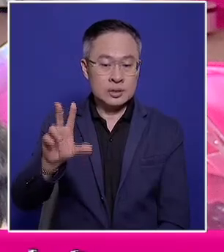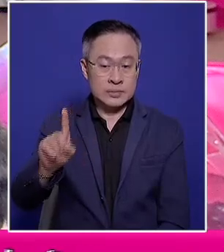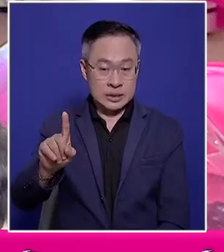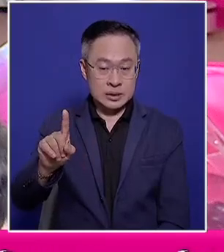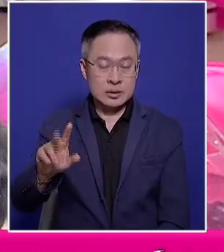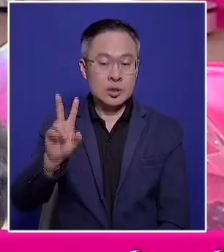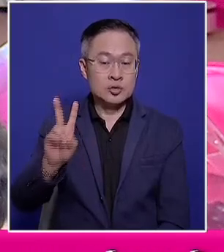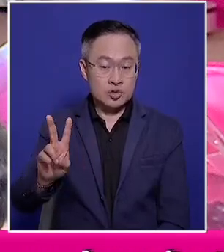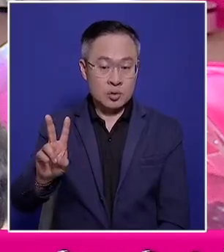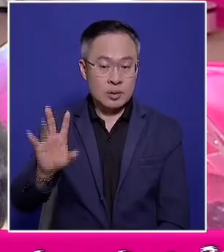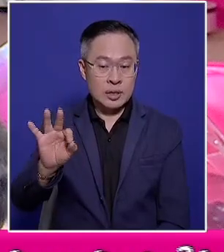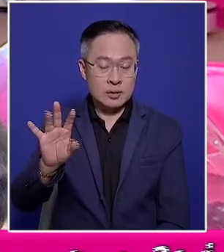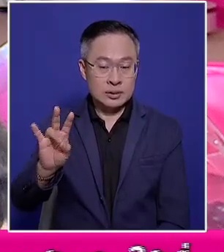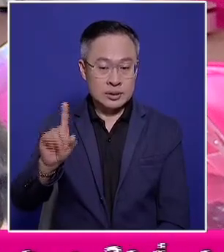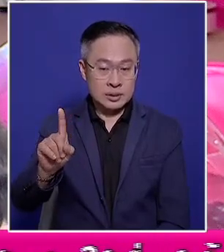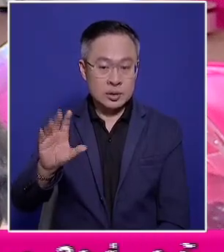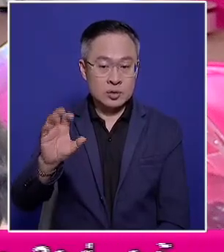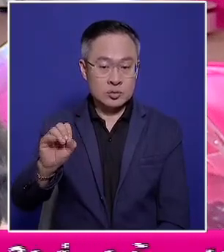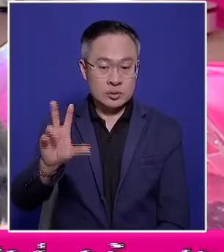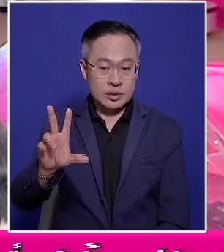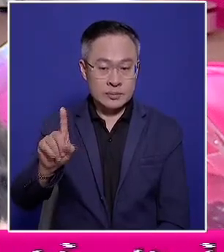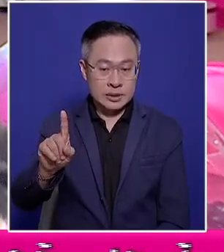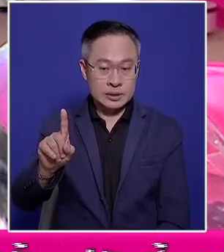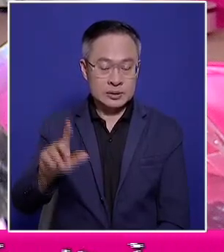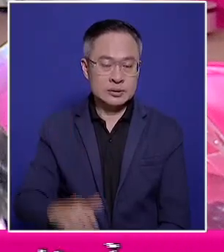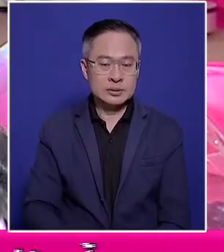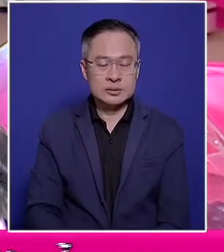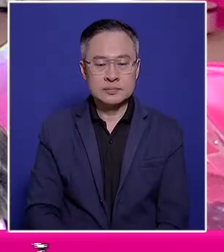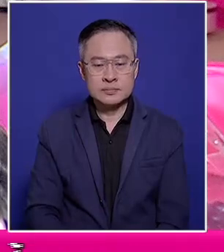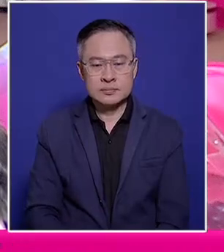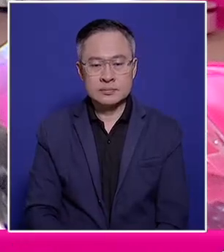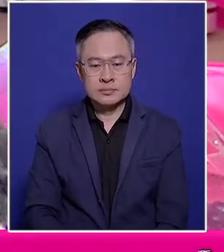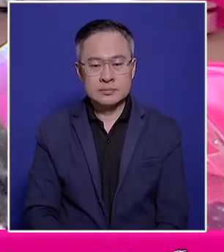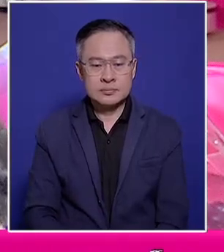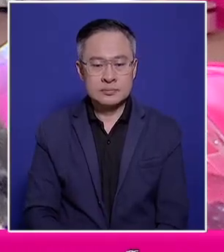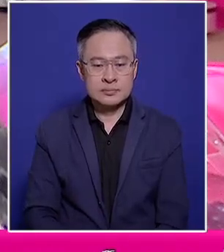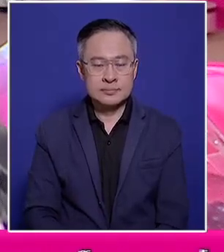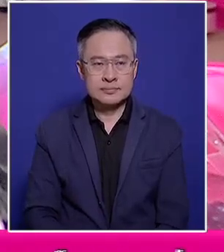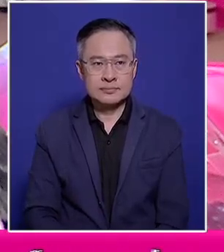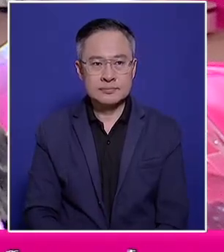031 2 971 031